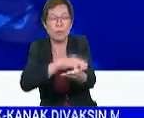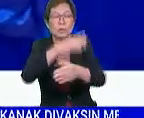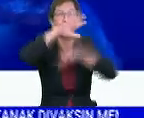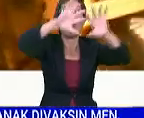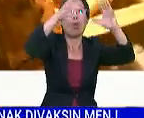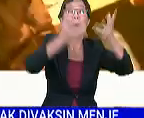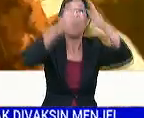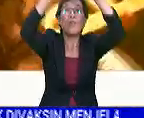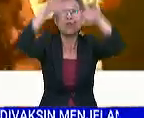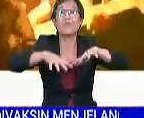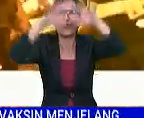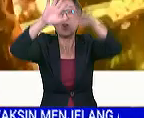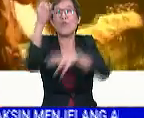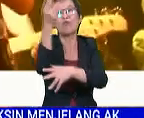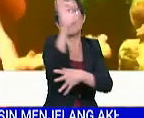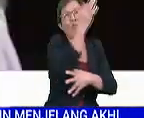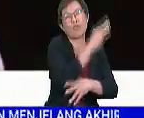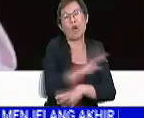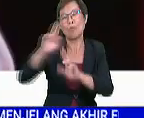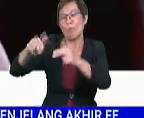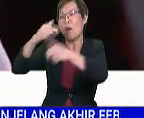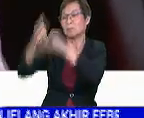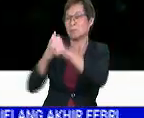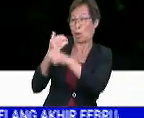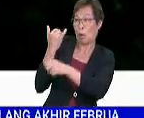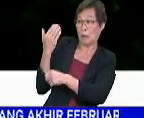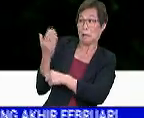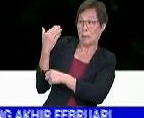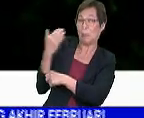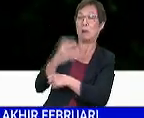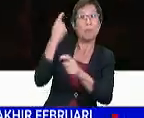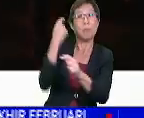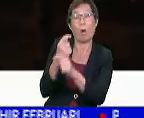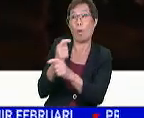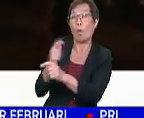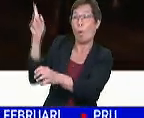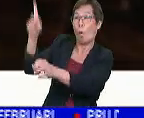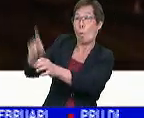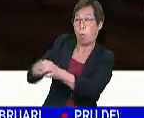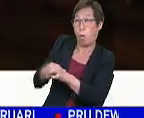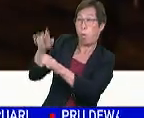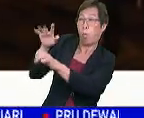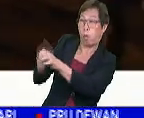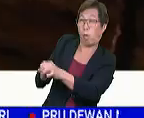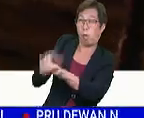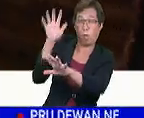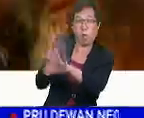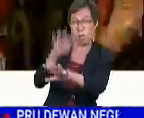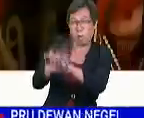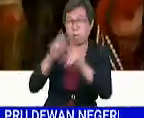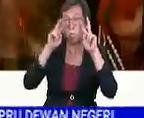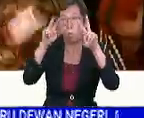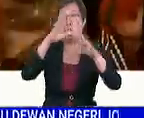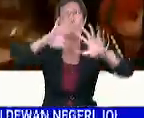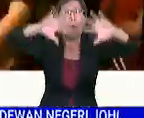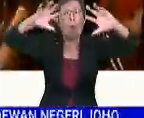R Forest yang hanya diadakan secara Maya tahun lepas namun tetap berjaya meraih tontonan ratusan ribu penonton seluruh